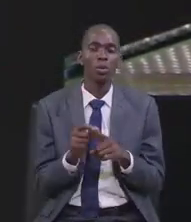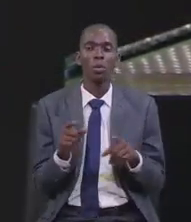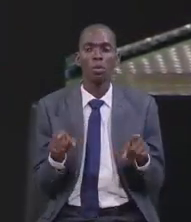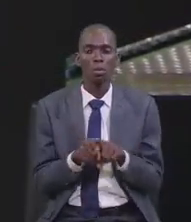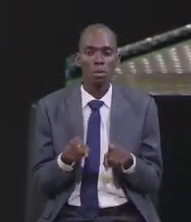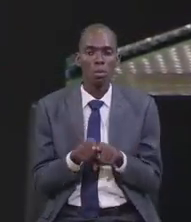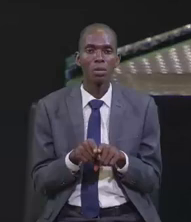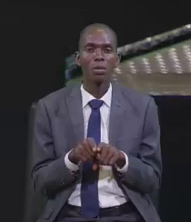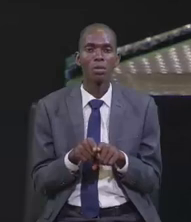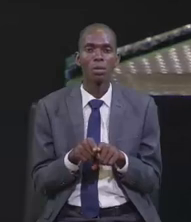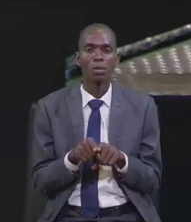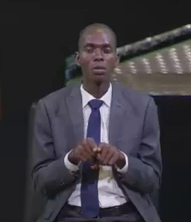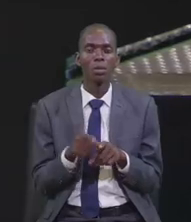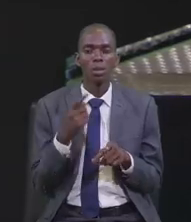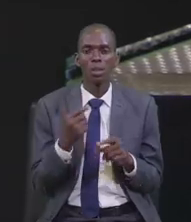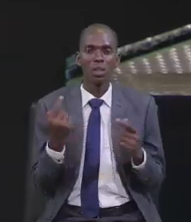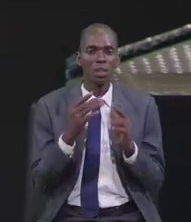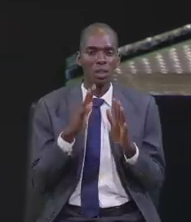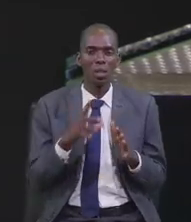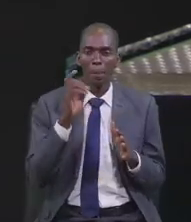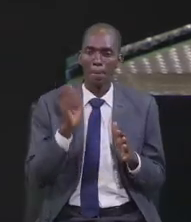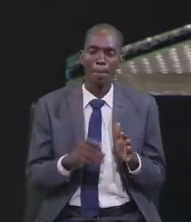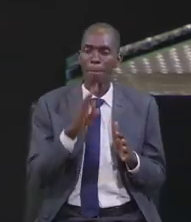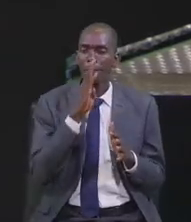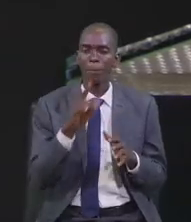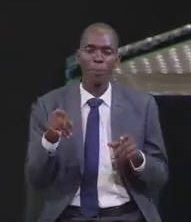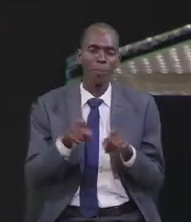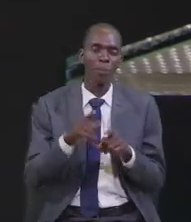Même les choristes doivent être comme le prédicateur